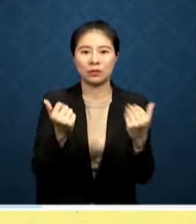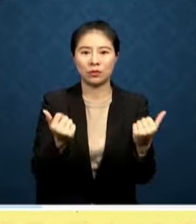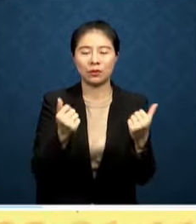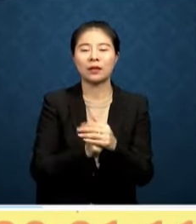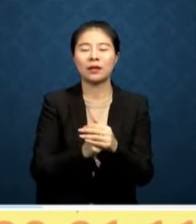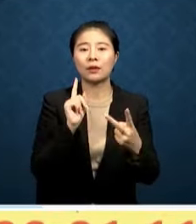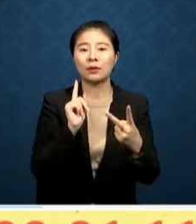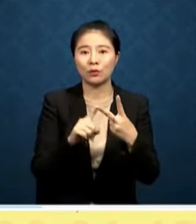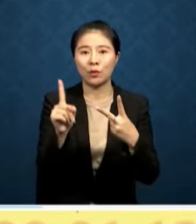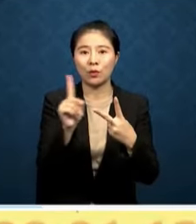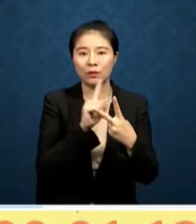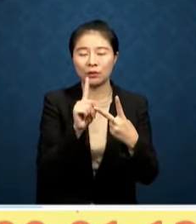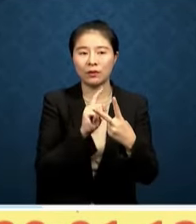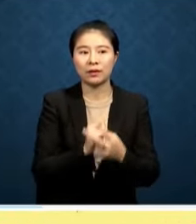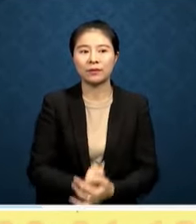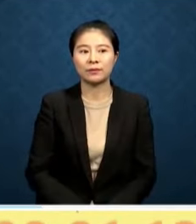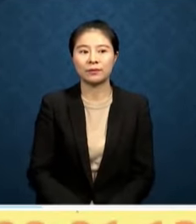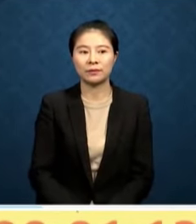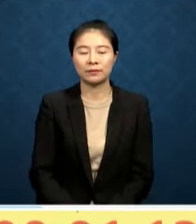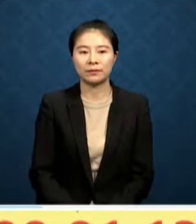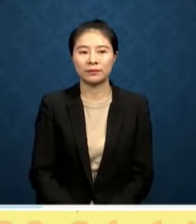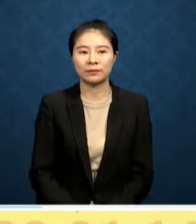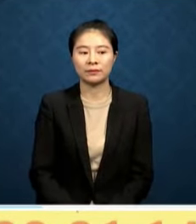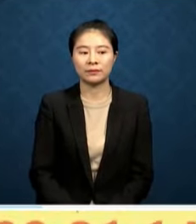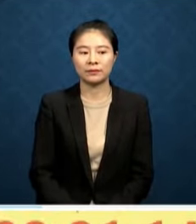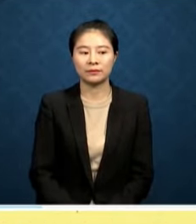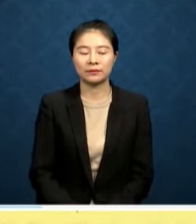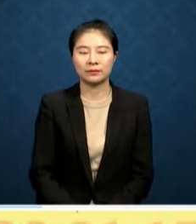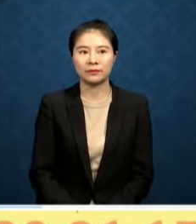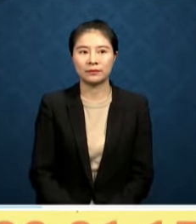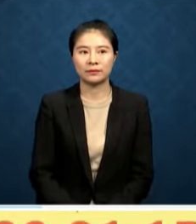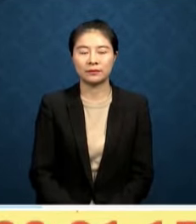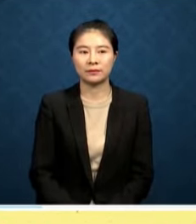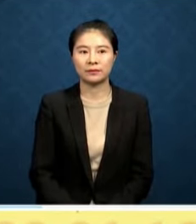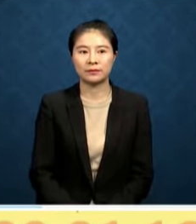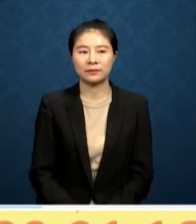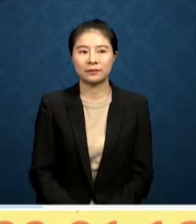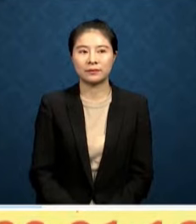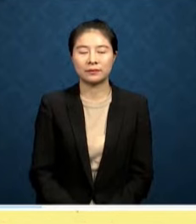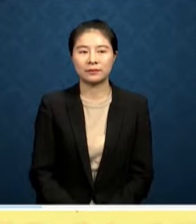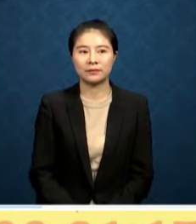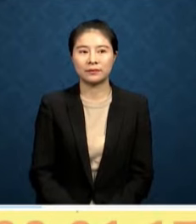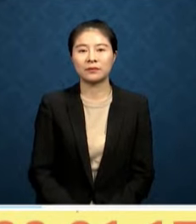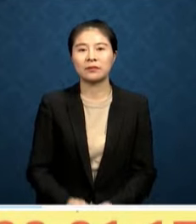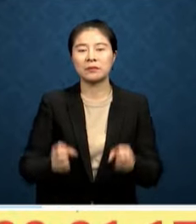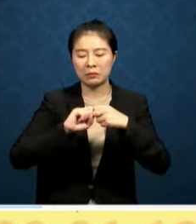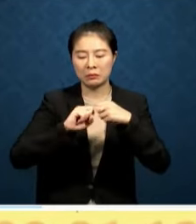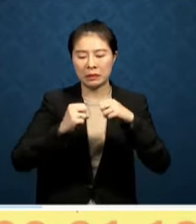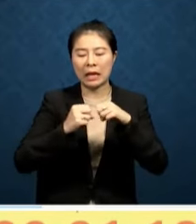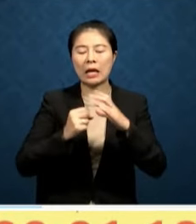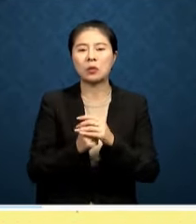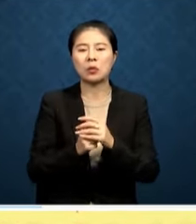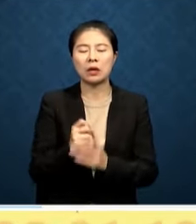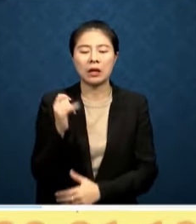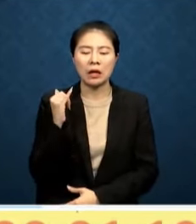ที่2นะครับก็จากปัญหาของการขาดประชุมผมคิดว่าก็ตรงนี้ก็คงอา